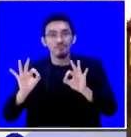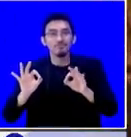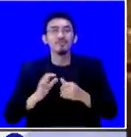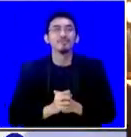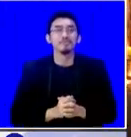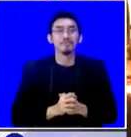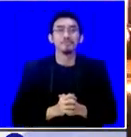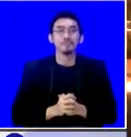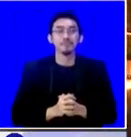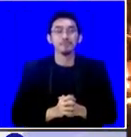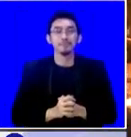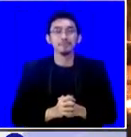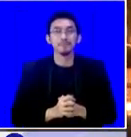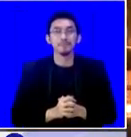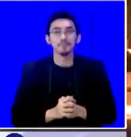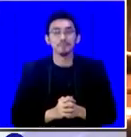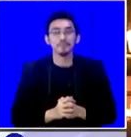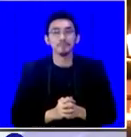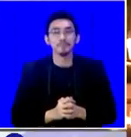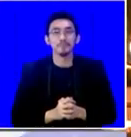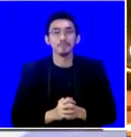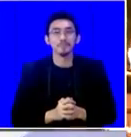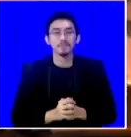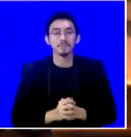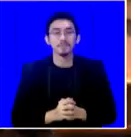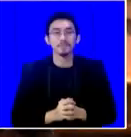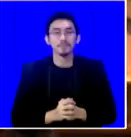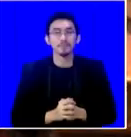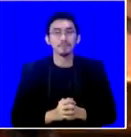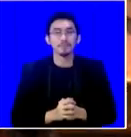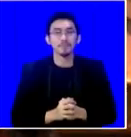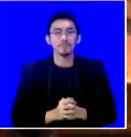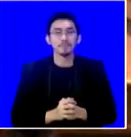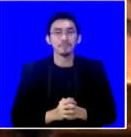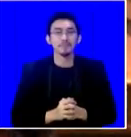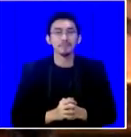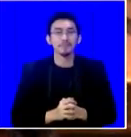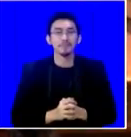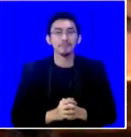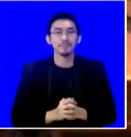Namun, tidak meninggalkan kesan klasik. Dari Jakarta, Tim Liputan Anews melaporkan.